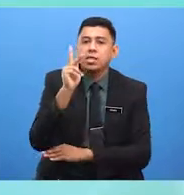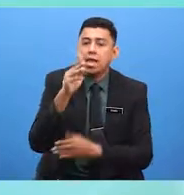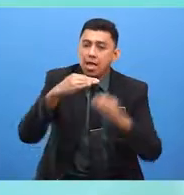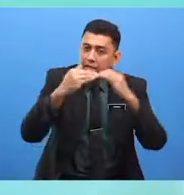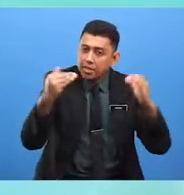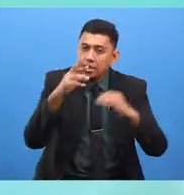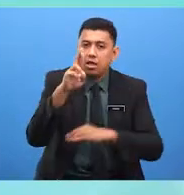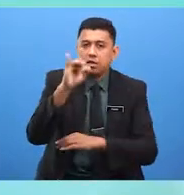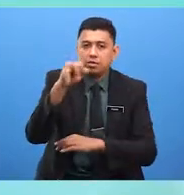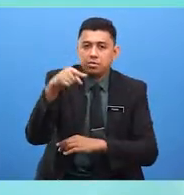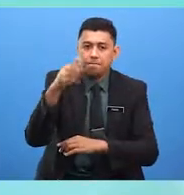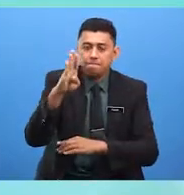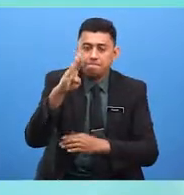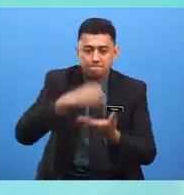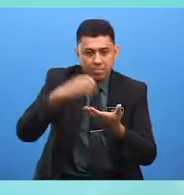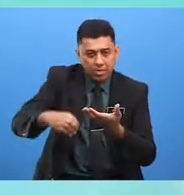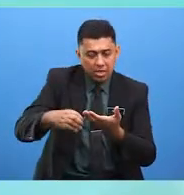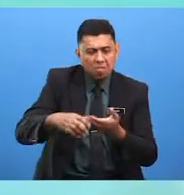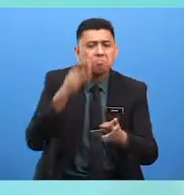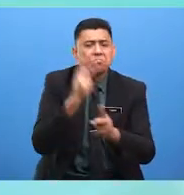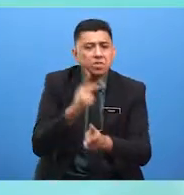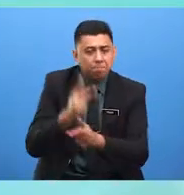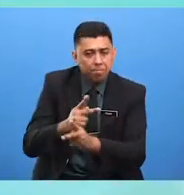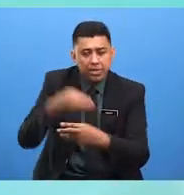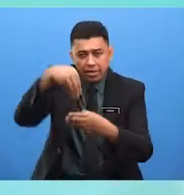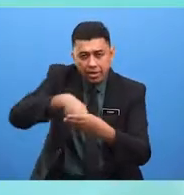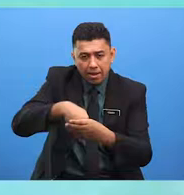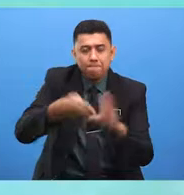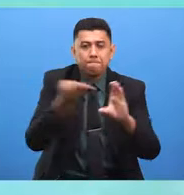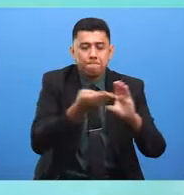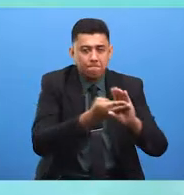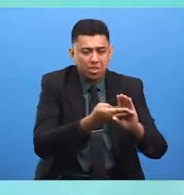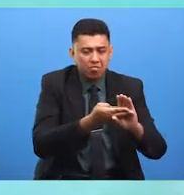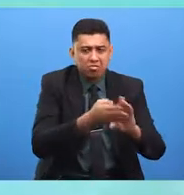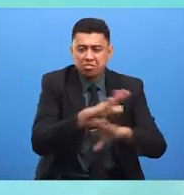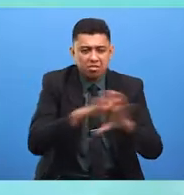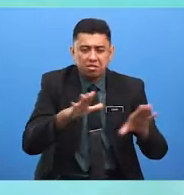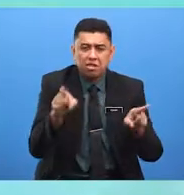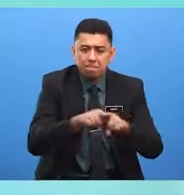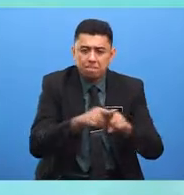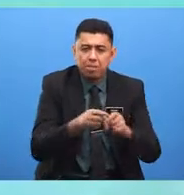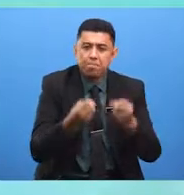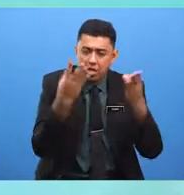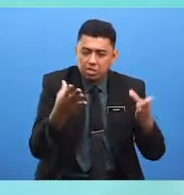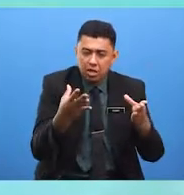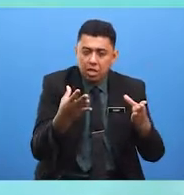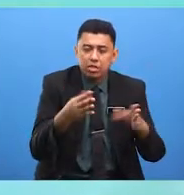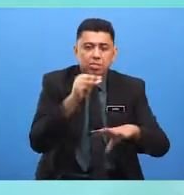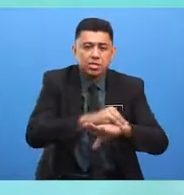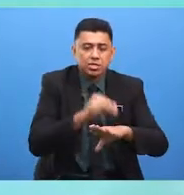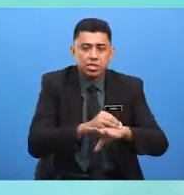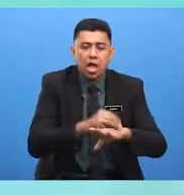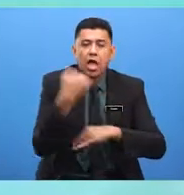bermakna jumlah Riza tunai yang perlu disimpan oleh Bank perdagangan tidaklah sebanyak semua sebelah punya inflasi